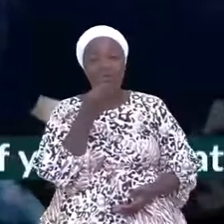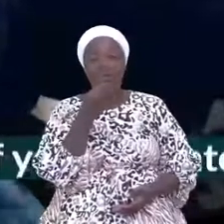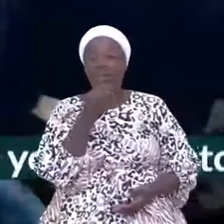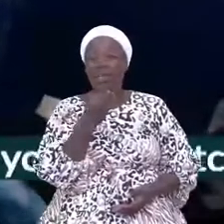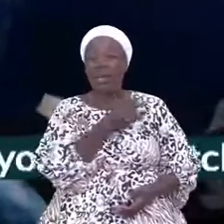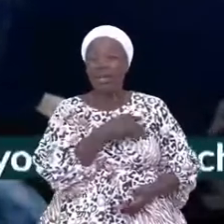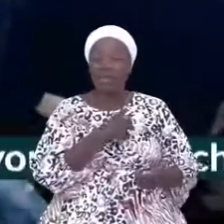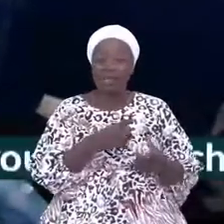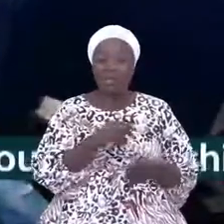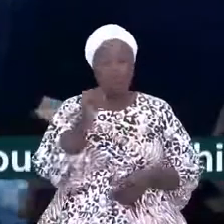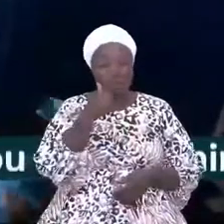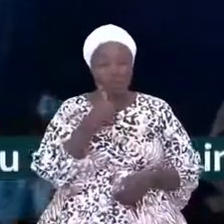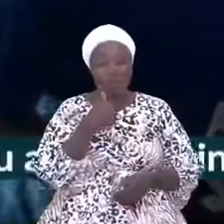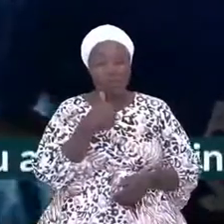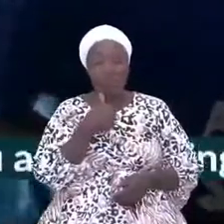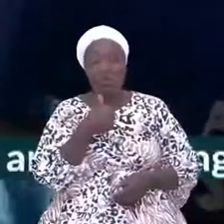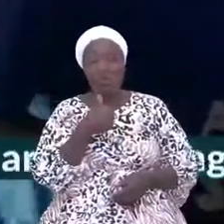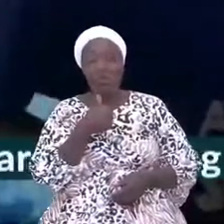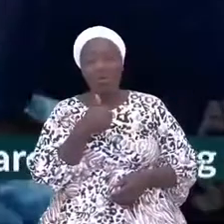Aidons-les rapidement.